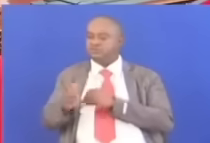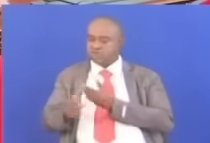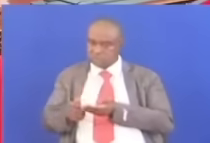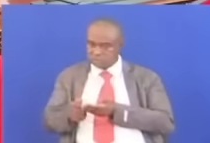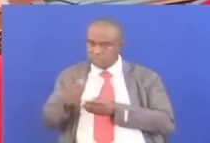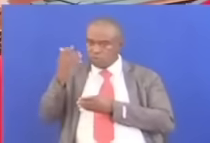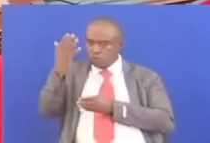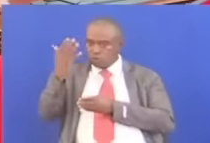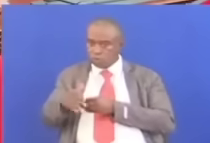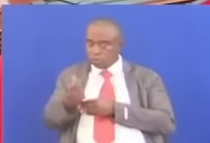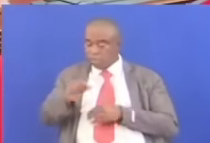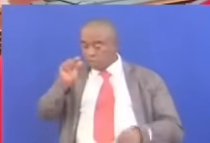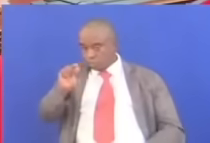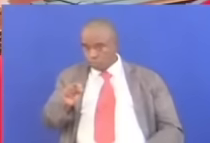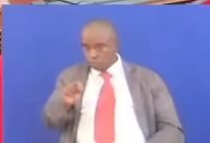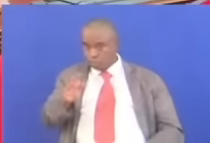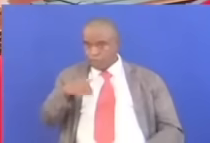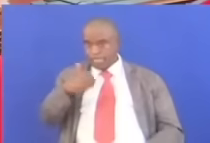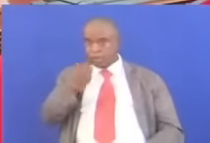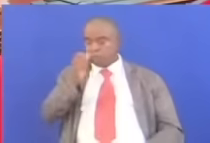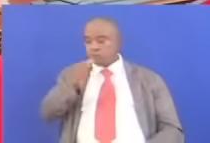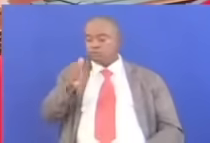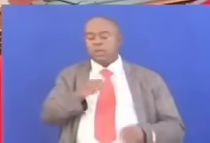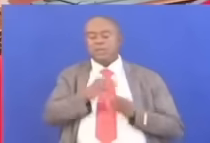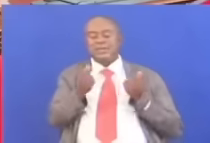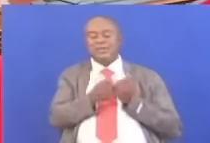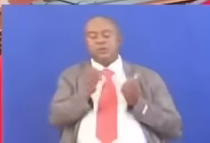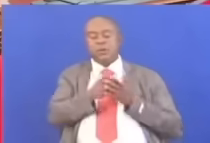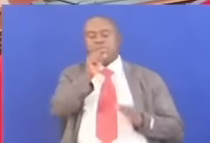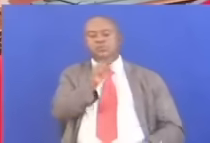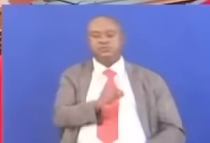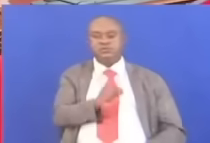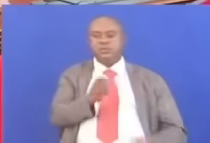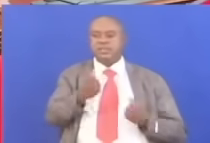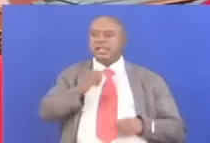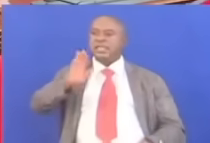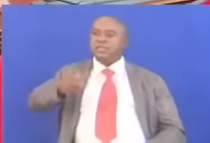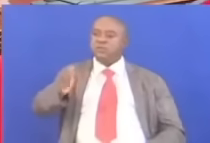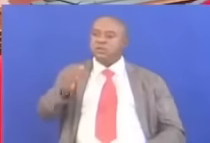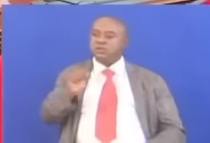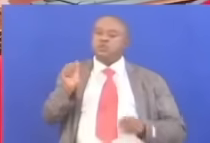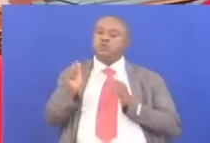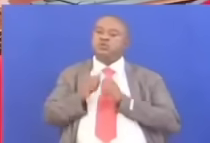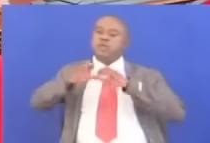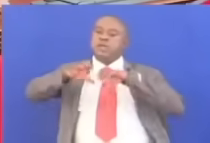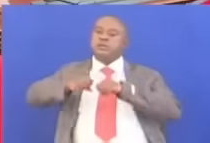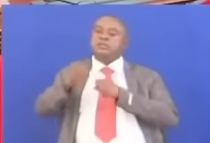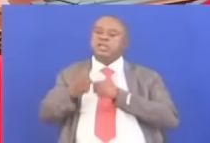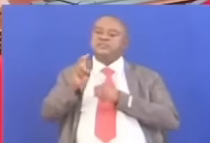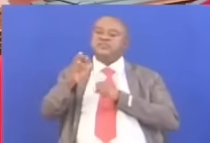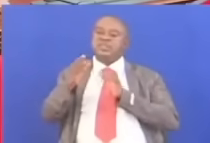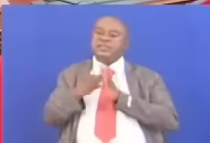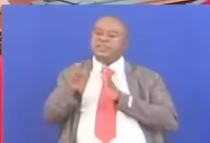wa siku anuja kuwa kwa bei ndogo hfu mhusika ana kut kwa bei ndogo na inuwa gari lake milioni 10 anami v8